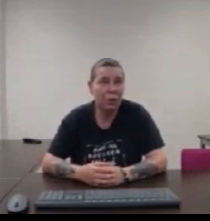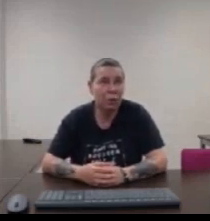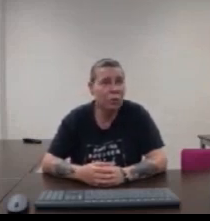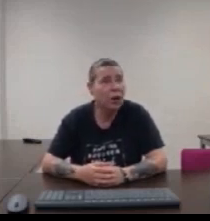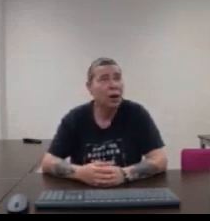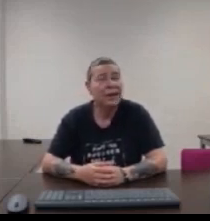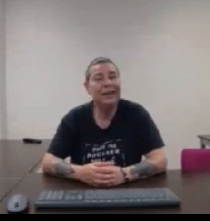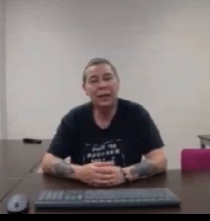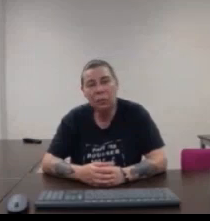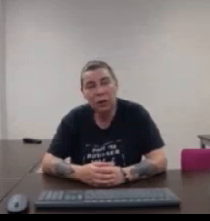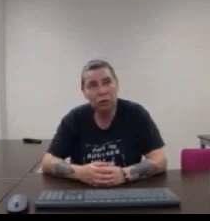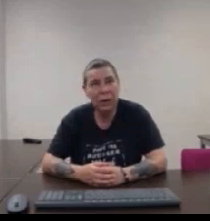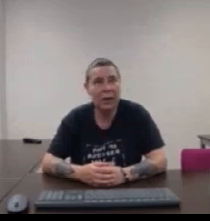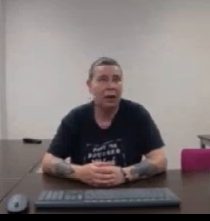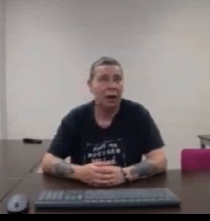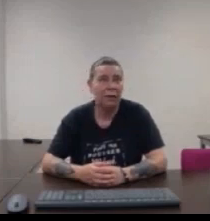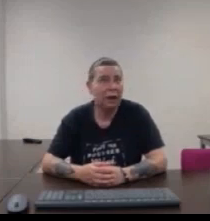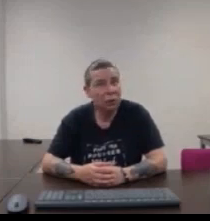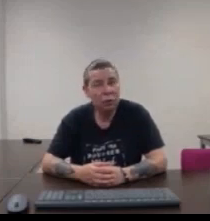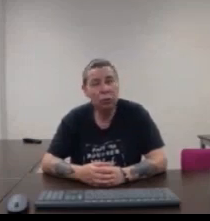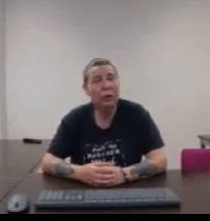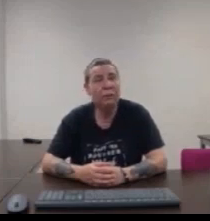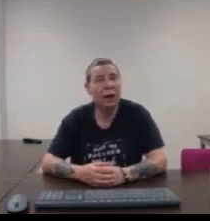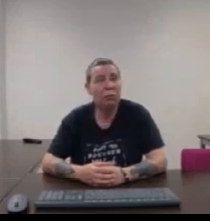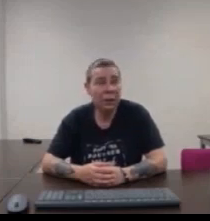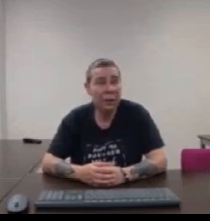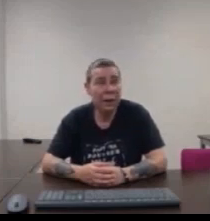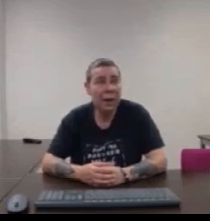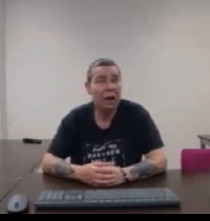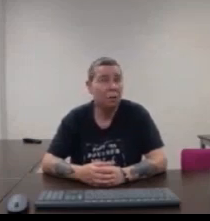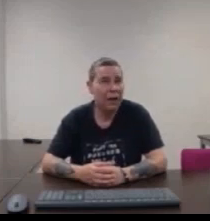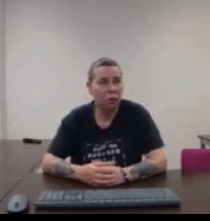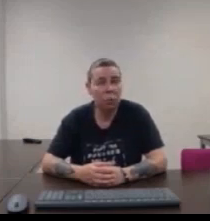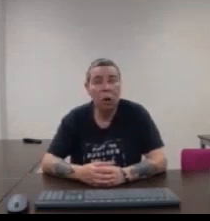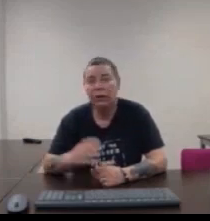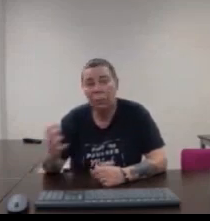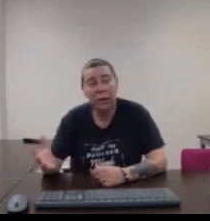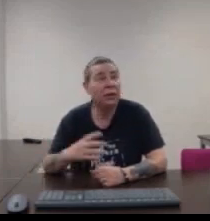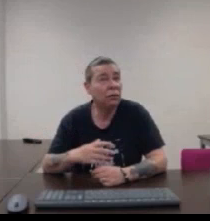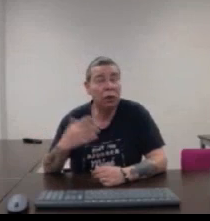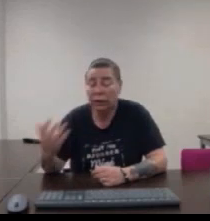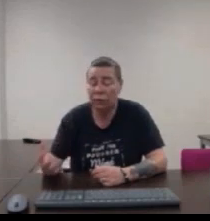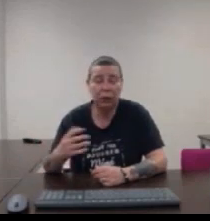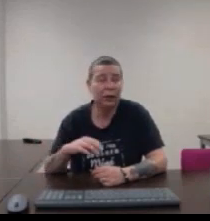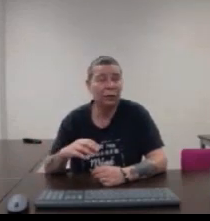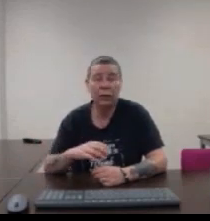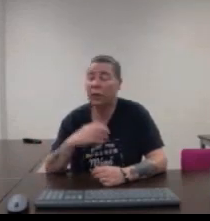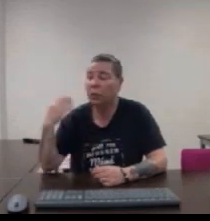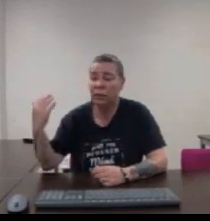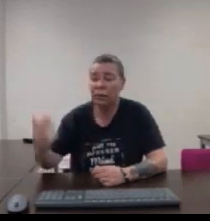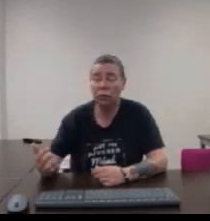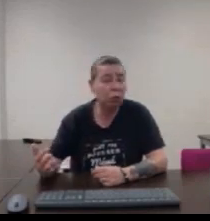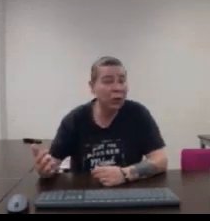mal à l'avoir connu. Les animaux éventuels avec le toutou qui va aboyer derrière, par exemple. Ça peut être des voisins qui font des